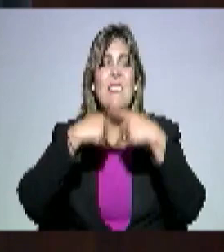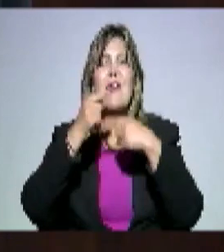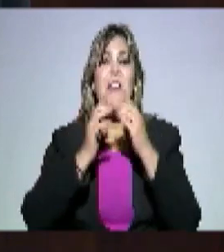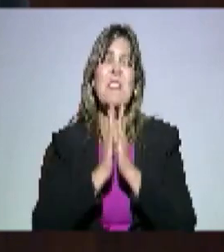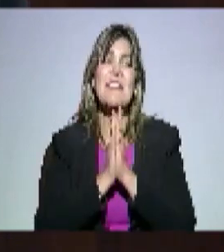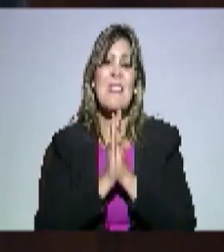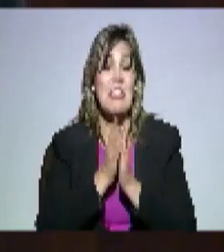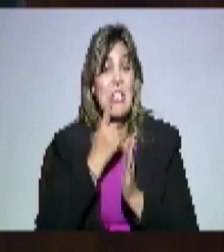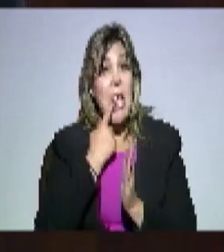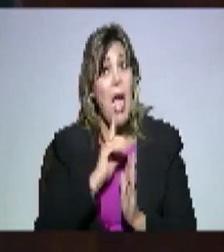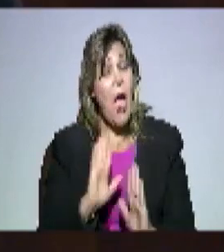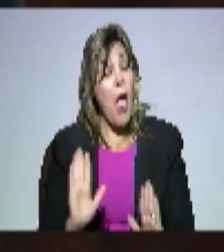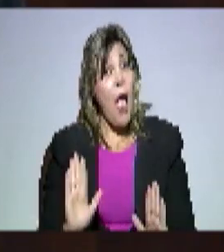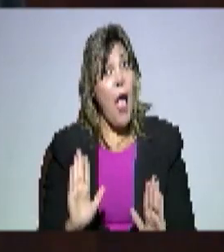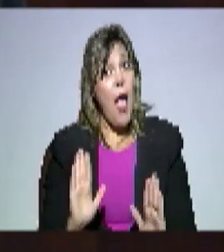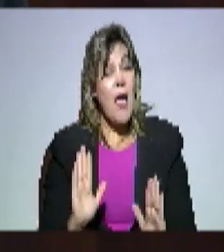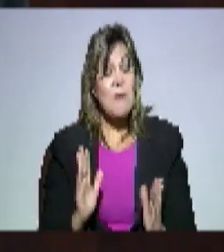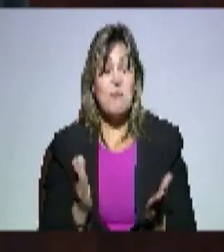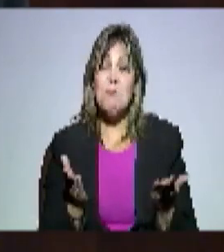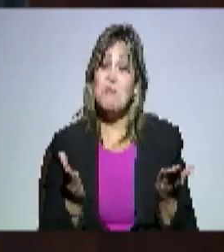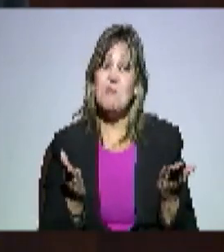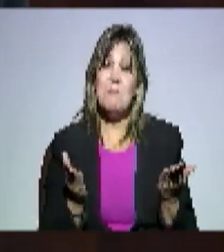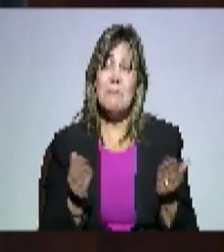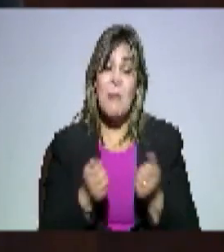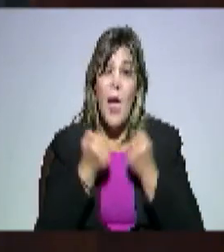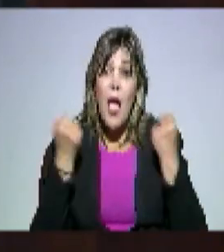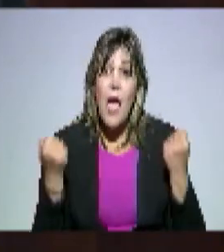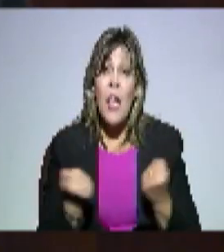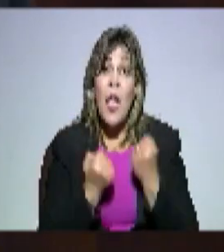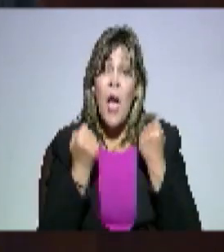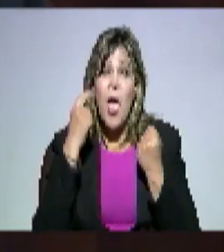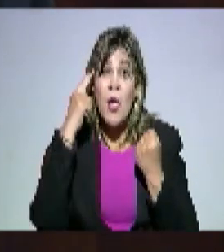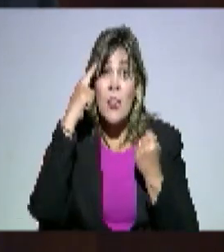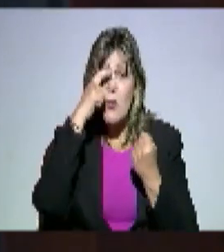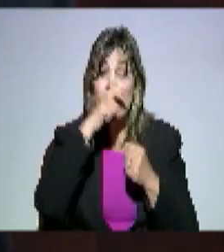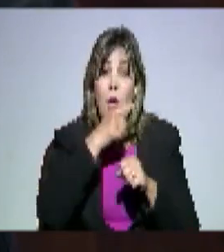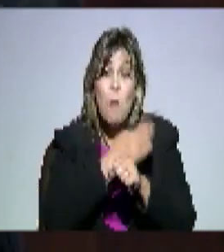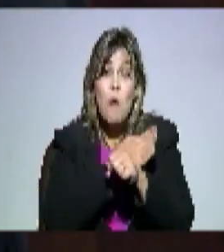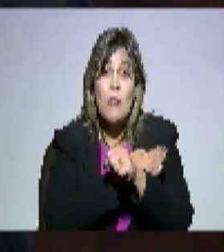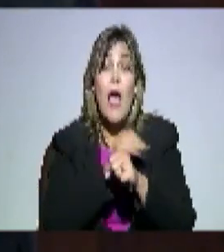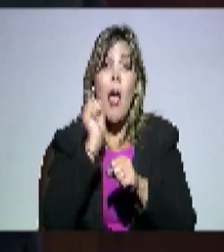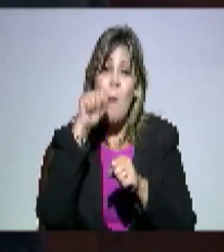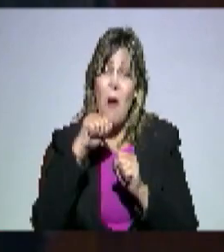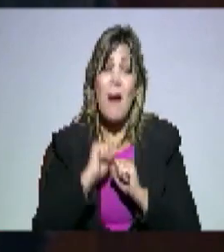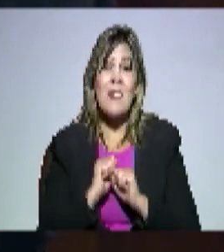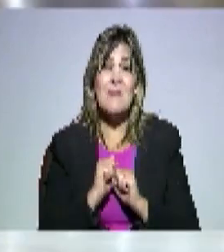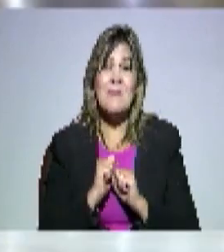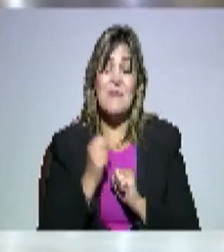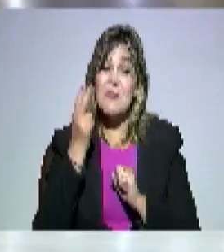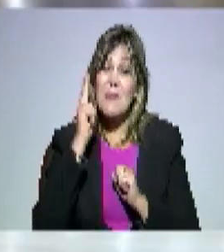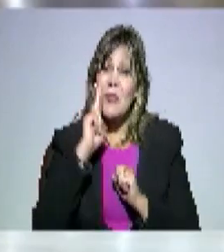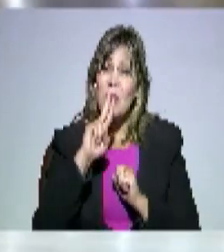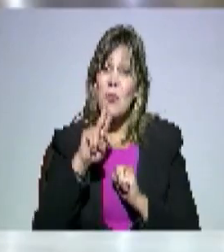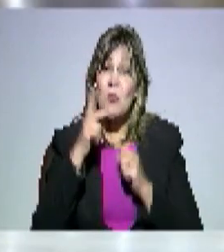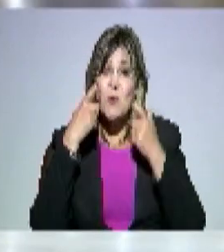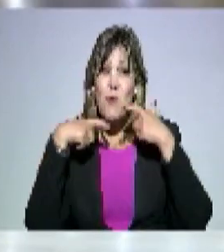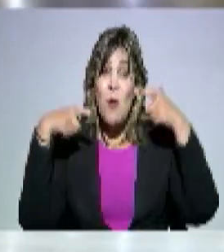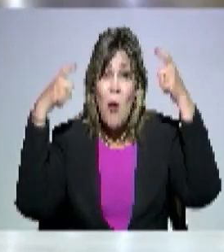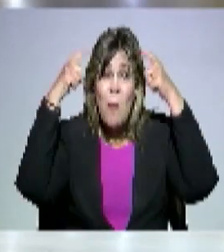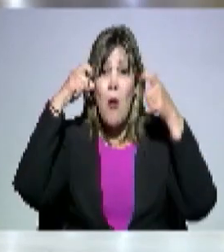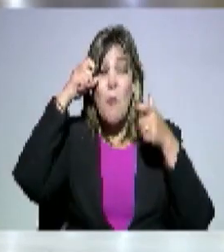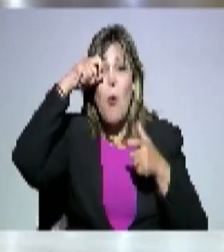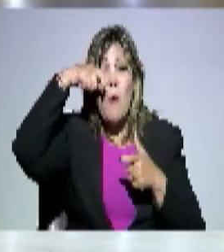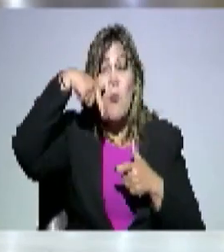ياه ده ده قصه فيها جاهاد وفيها تعب اه نبص على واحد ثاني زي البابا كرلوس